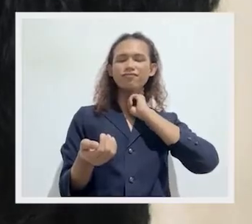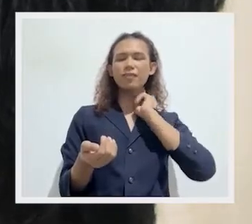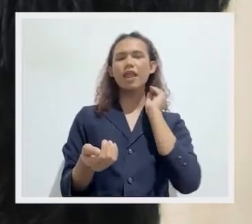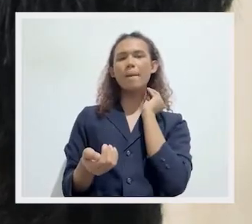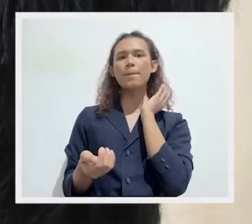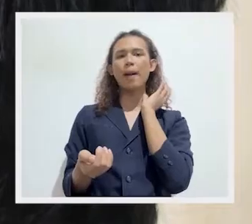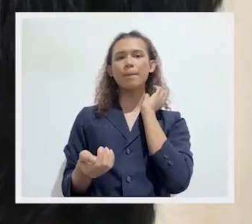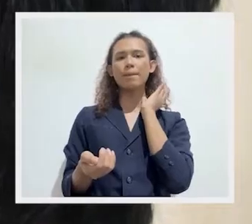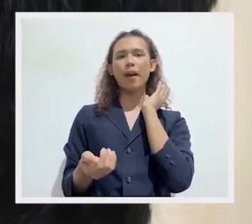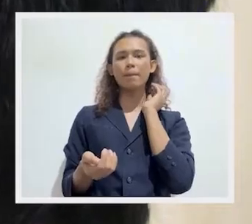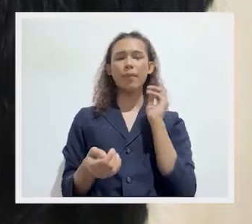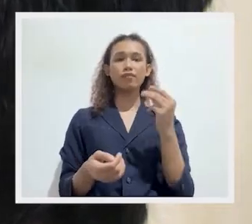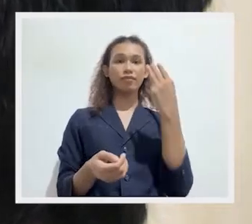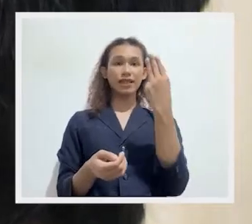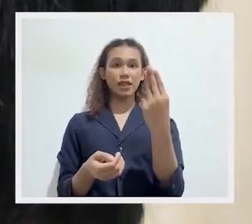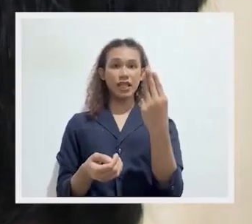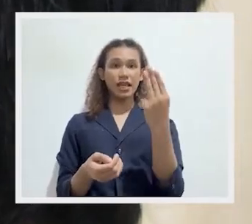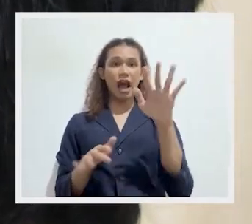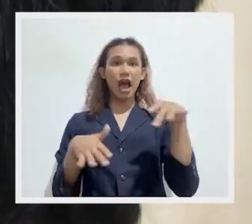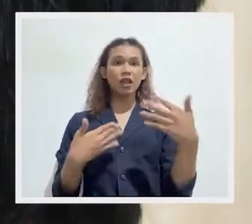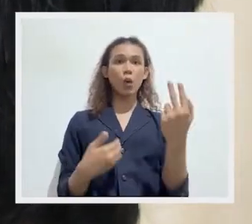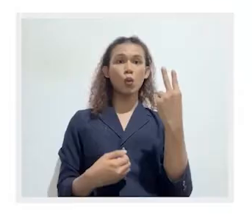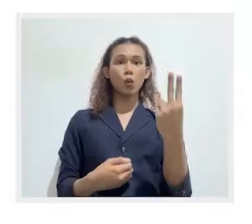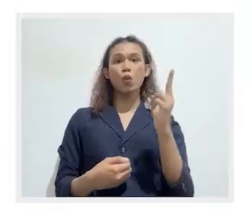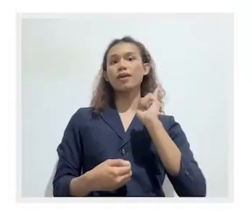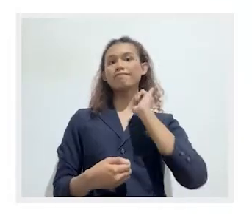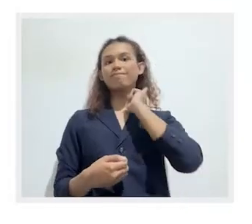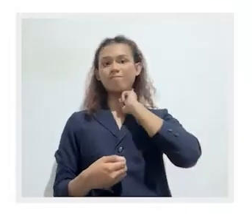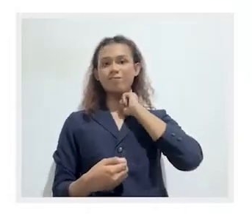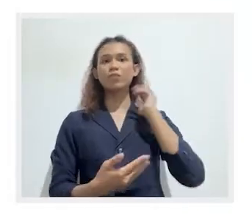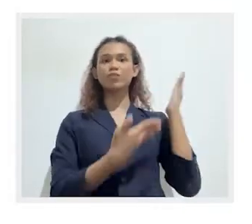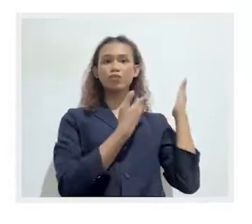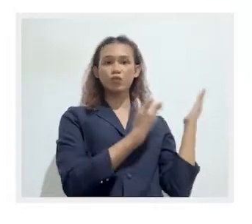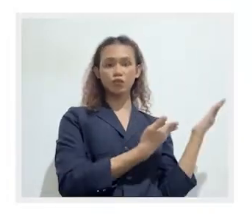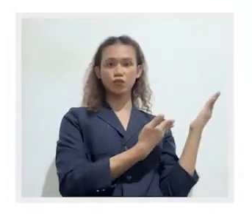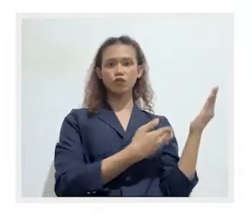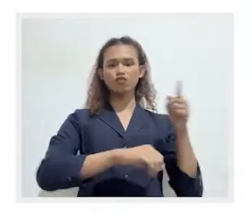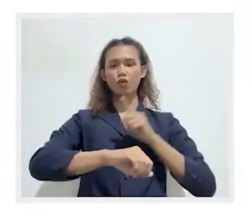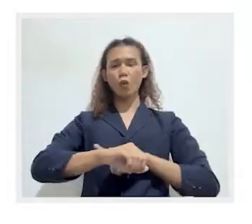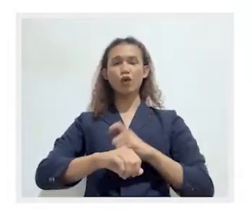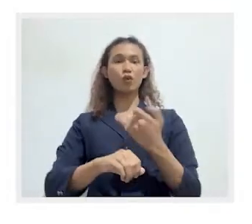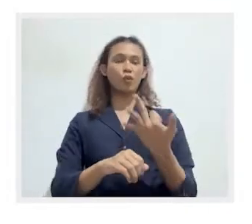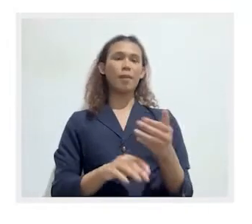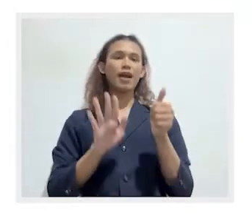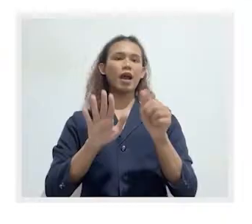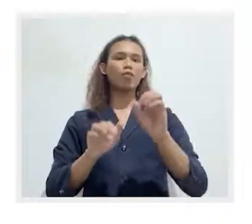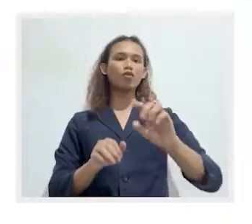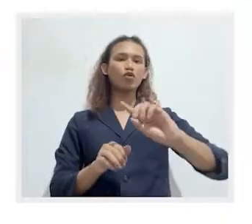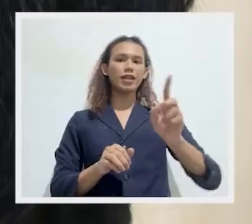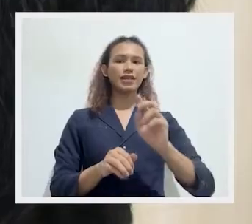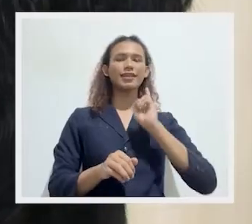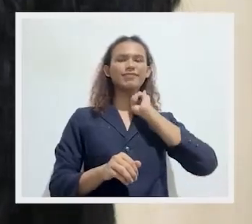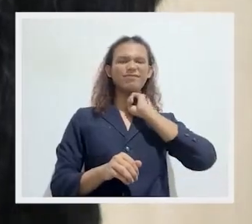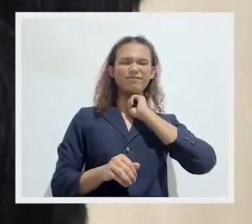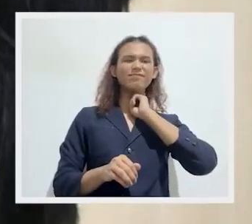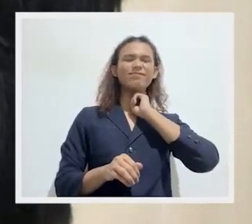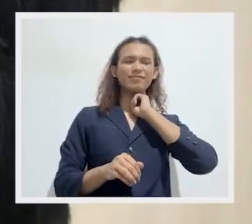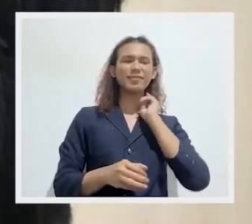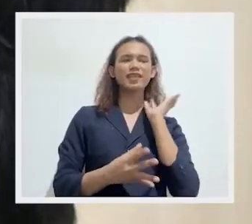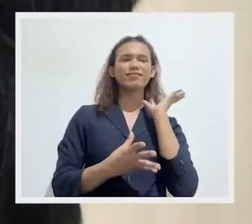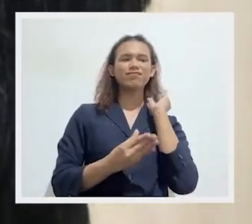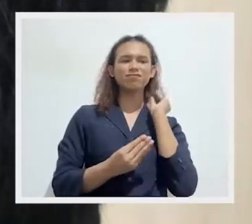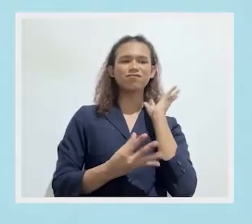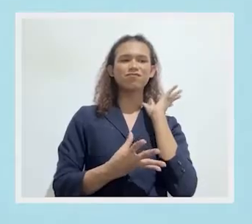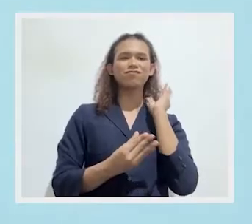diraba dengan melakukan 2 atau 3 jari menempel. Lakukan pengukuran selama 60 detik penuh, lalu hitung dan